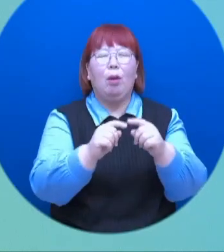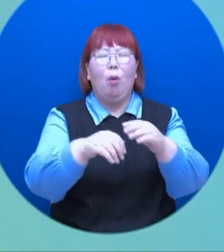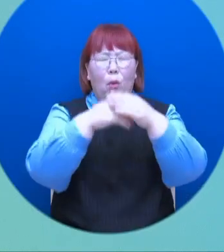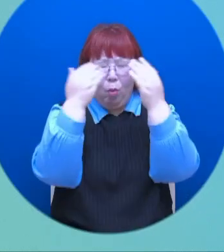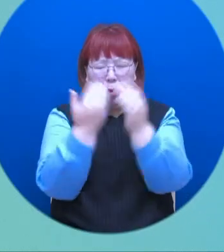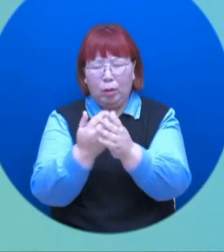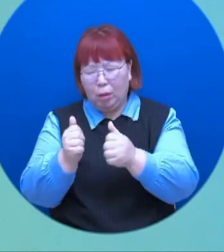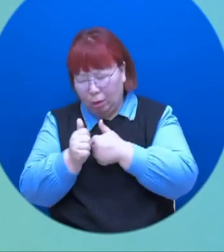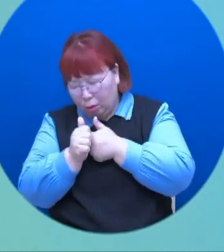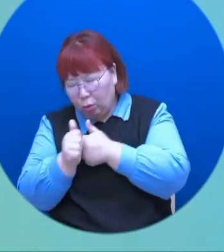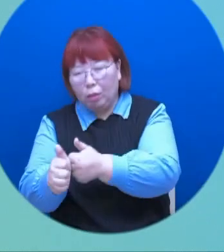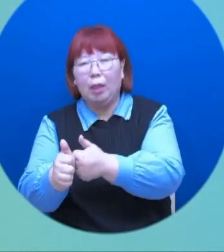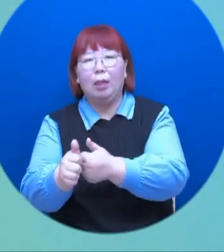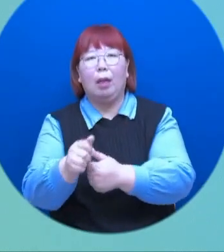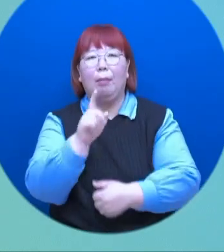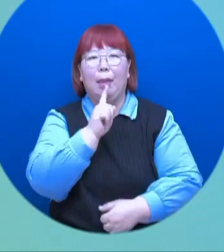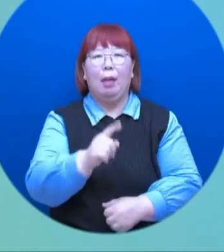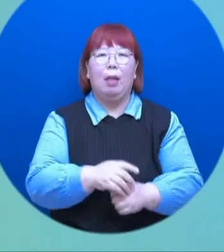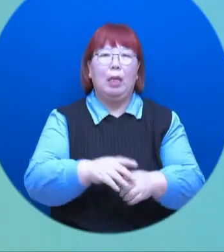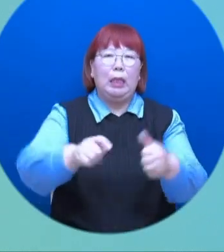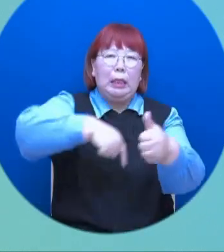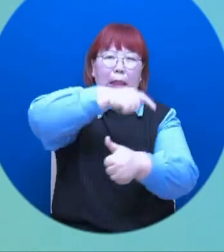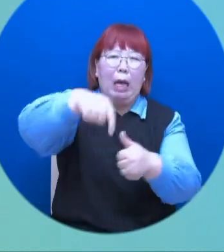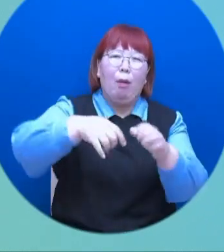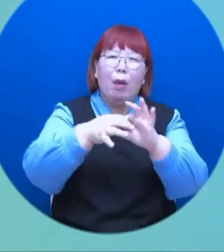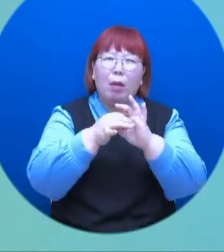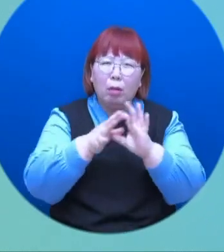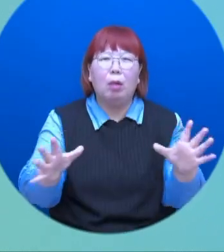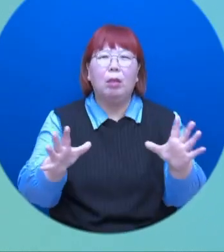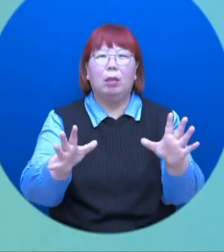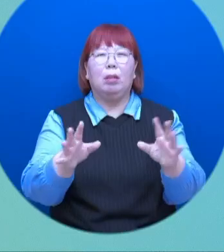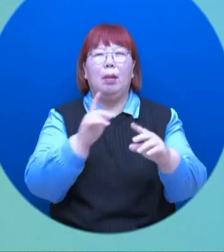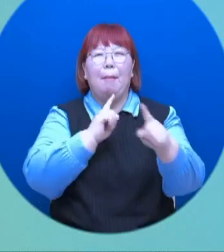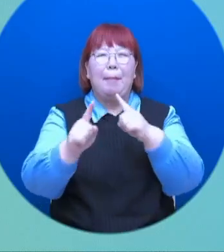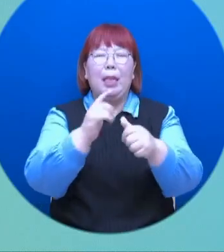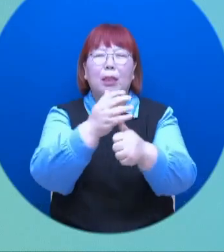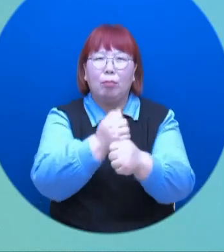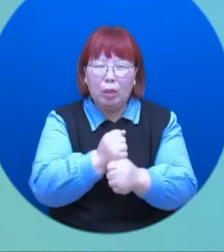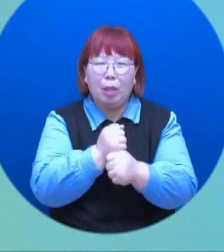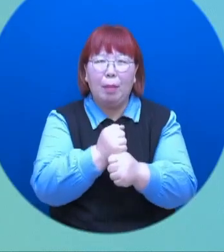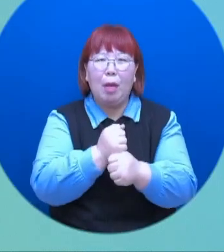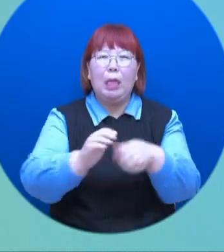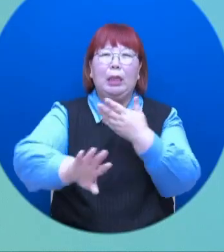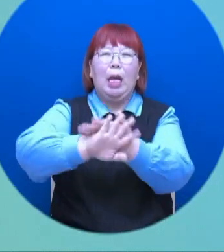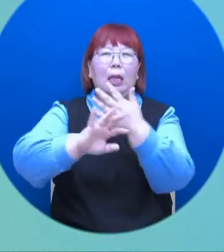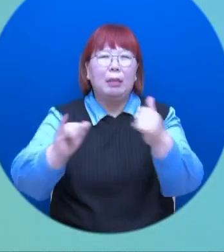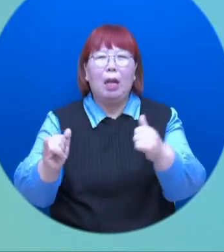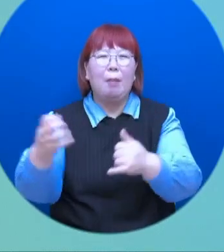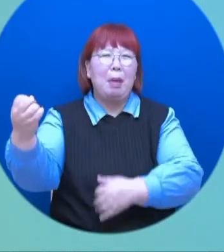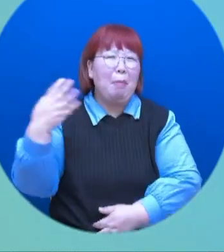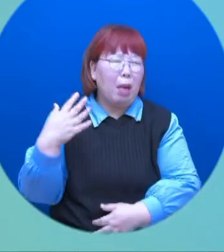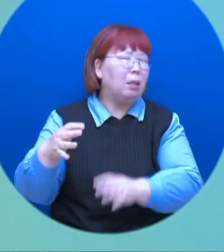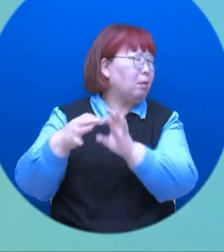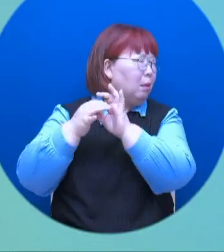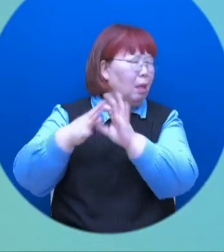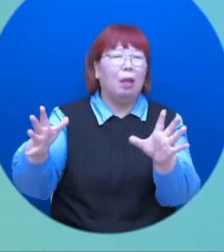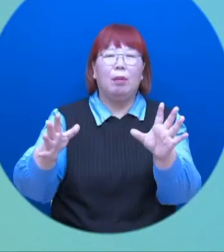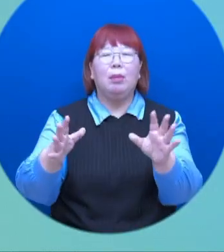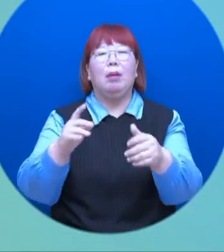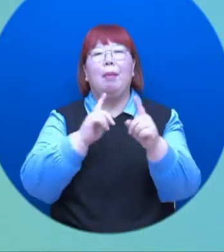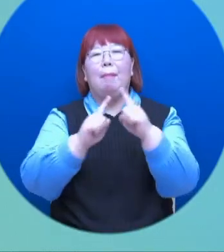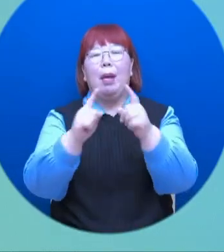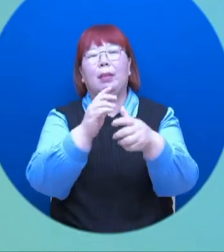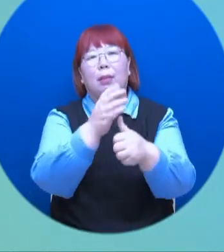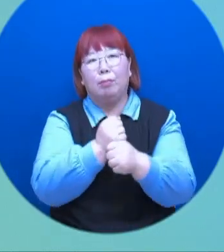쫓았다. 상황이 어떠하든 말씀을 붙드는 거예요. 남들이 어떻게 말하든 말씀을 붙드는